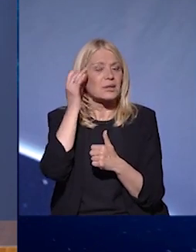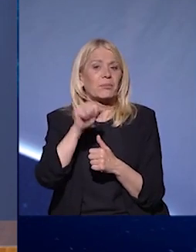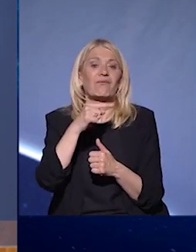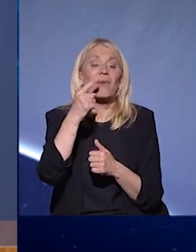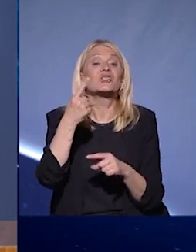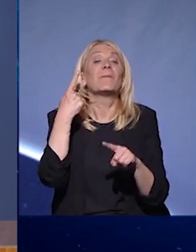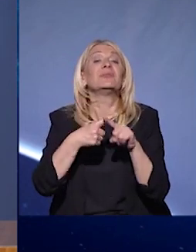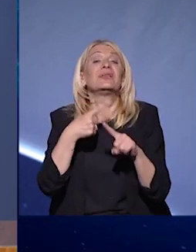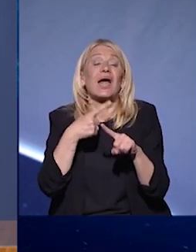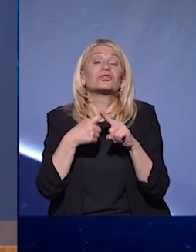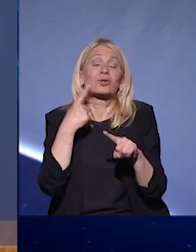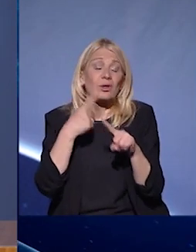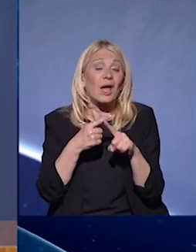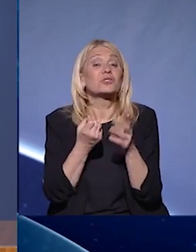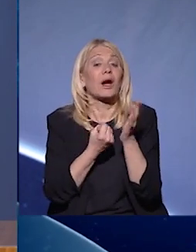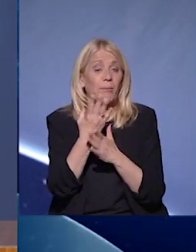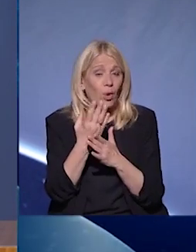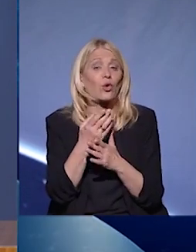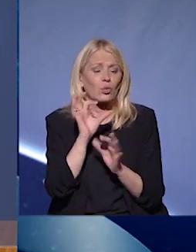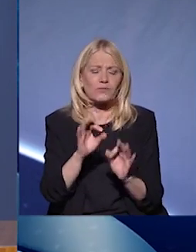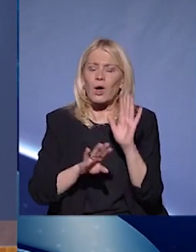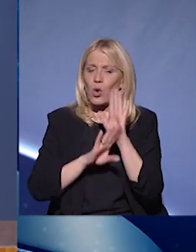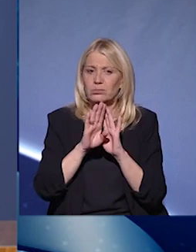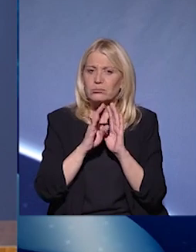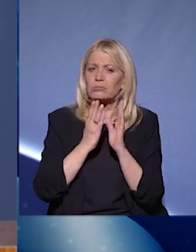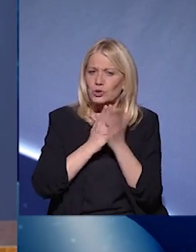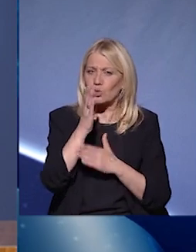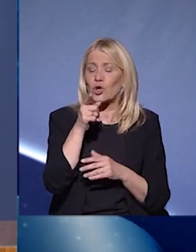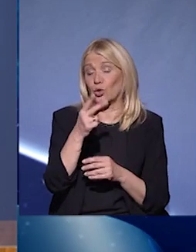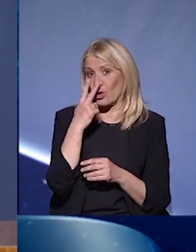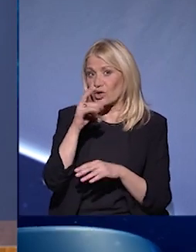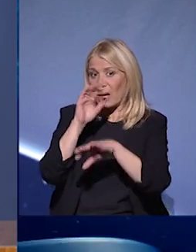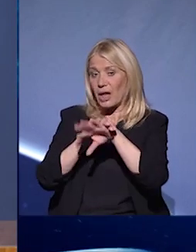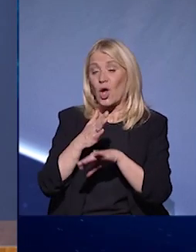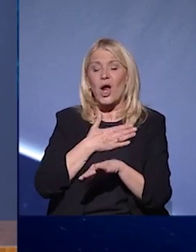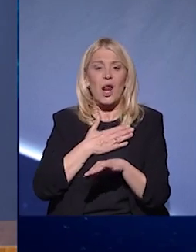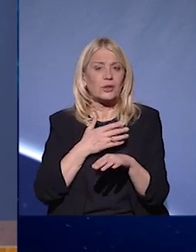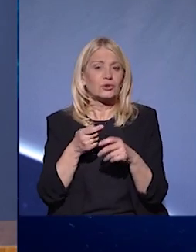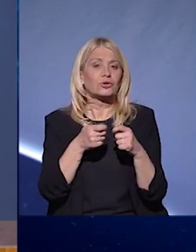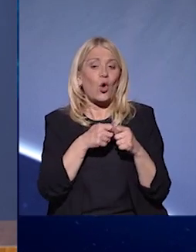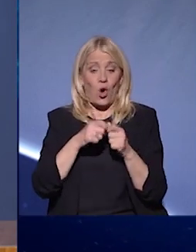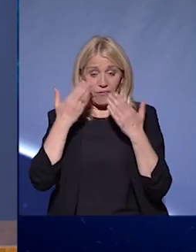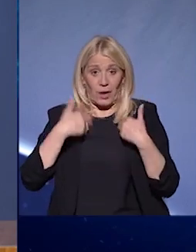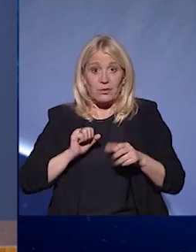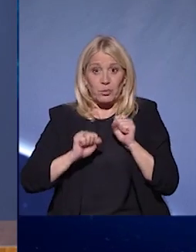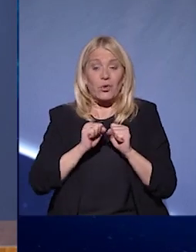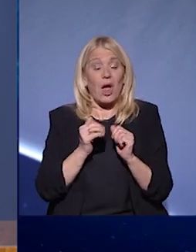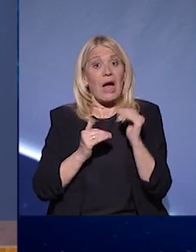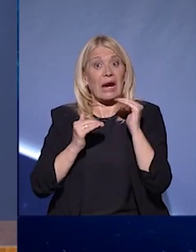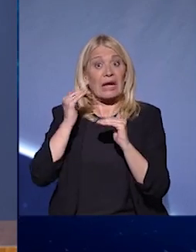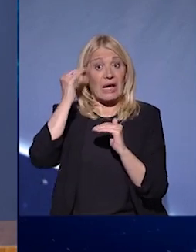kažem tačno u broj, ali u svakom slučaju ono što je očigledno da naš kolektivni imunitet postepeno